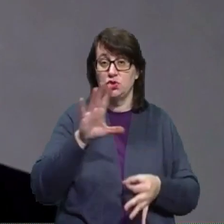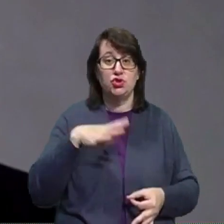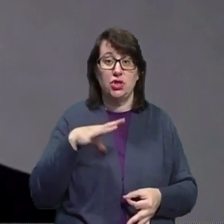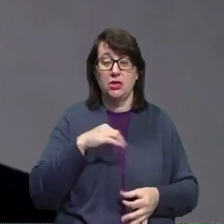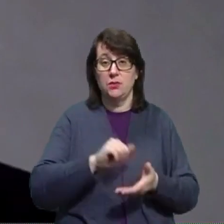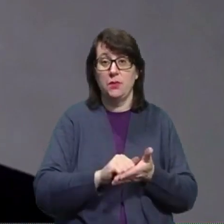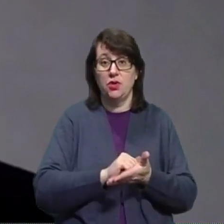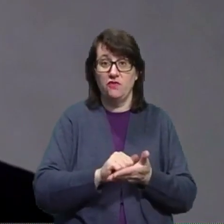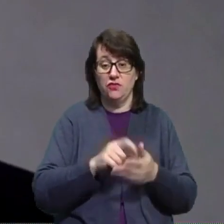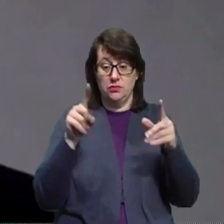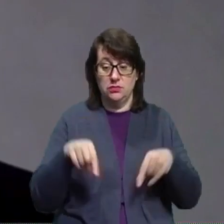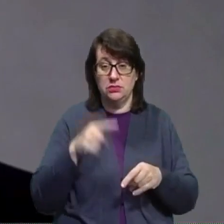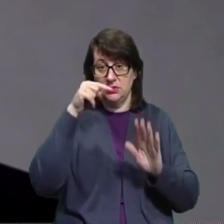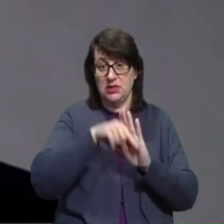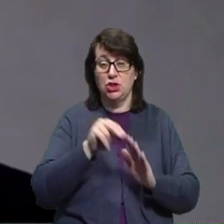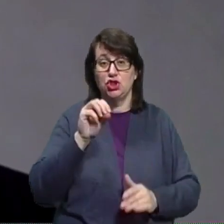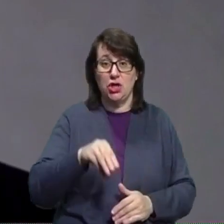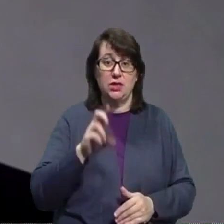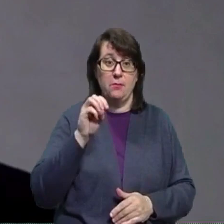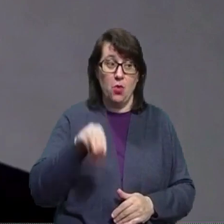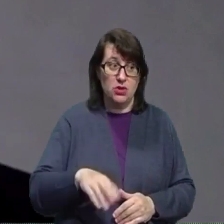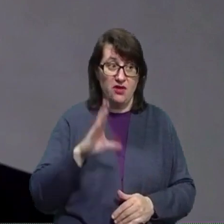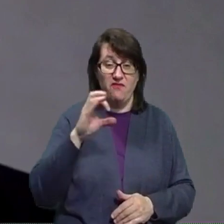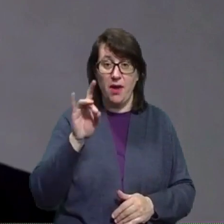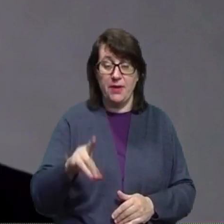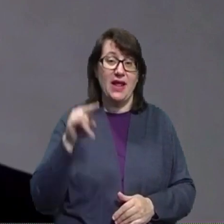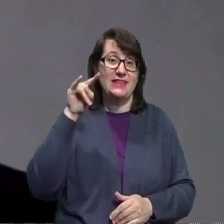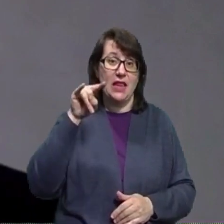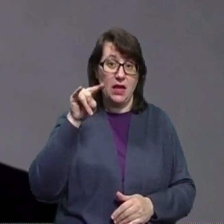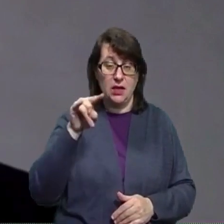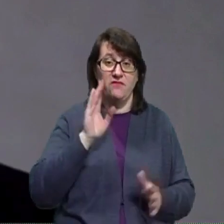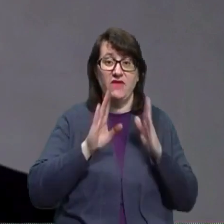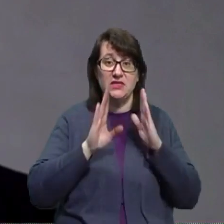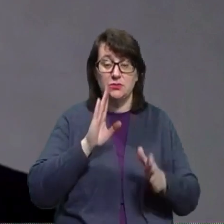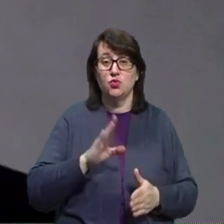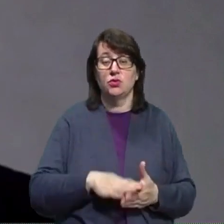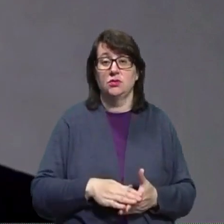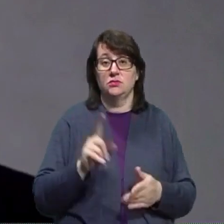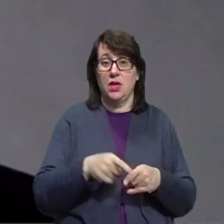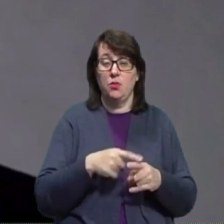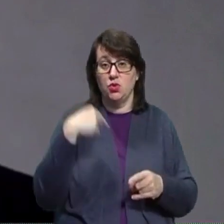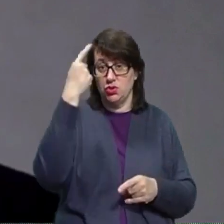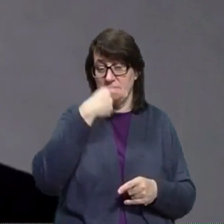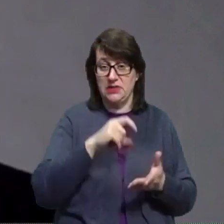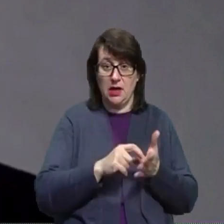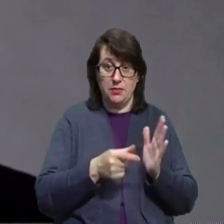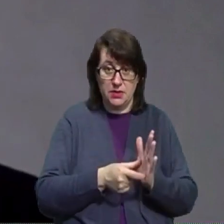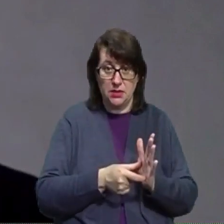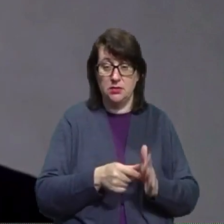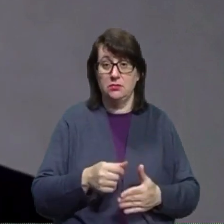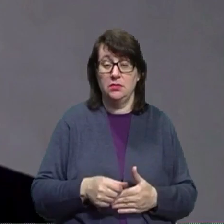в чат-бот, в Viber, в Телеграмі, в Facebook-месенджері або в особистий кабінет MyGas.ua і